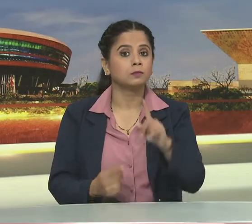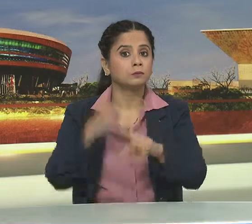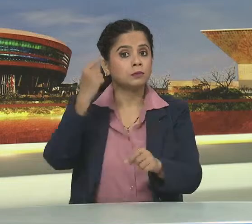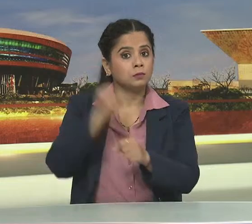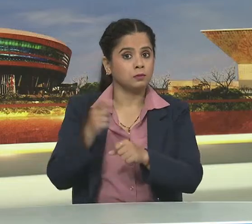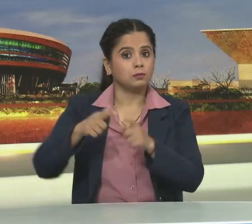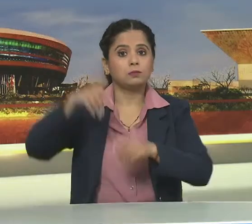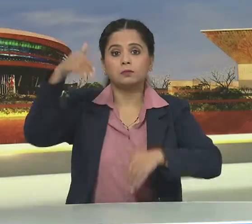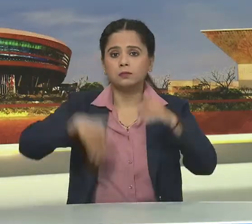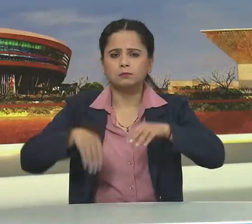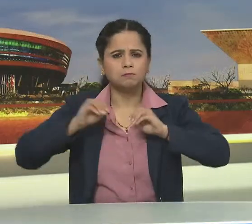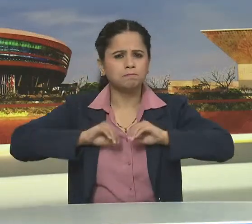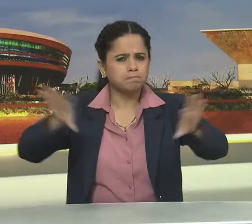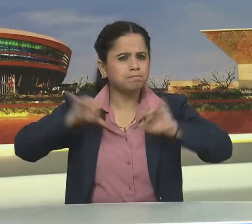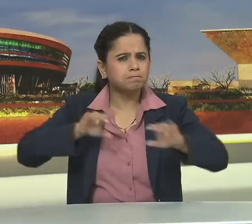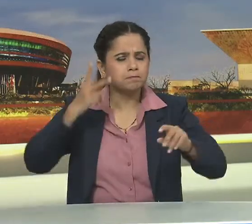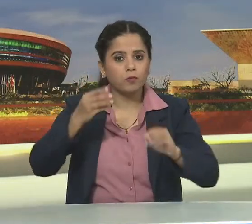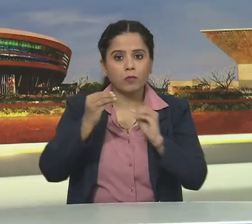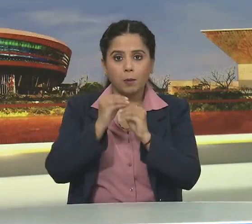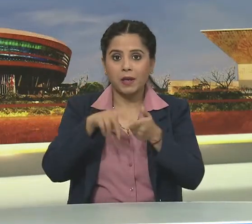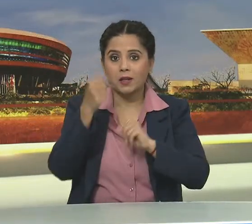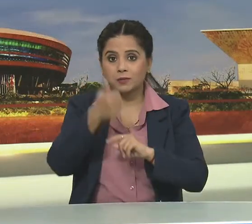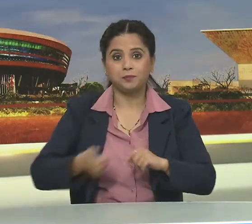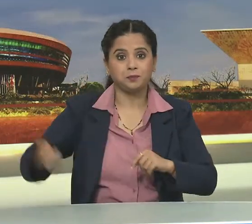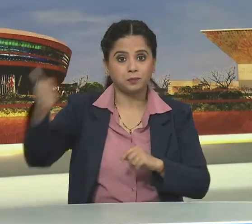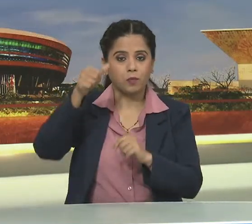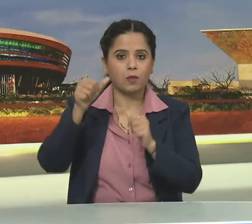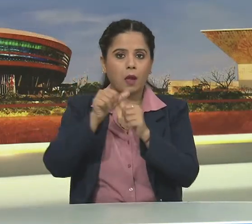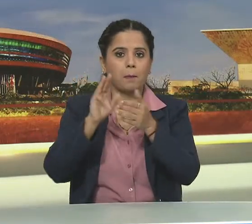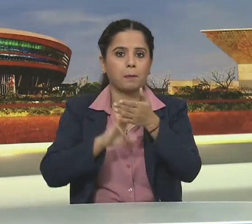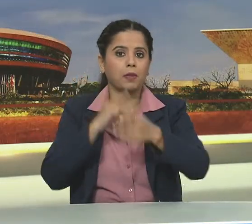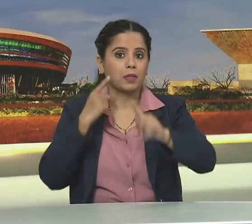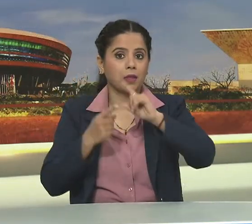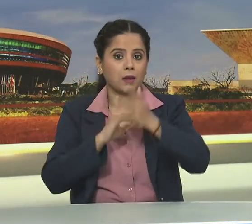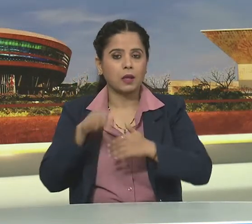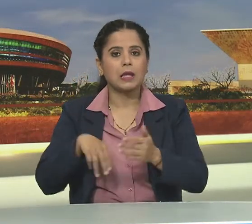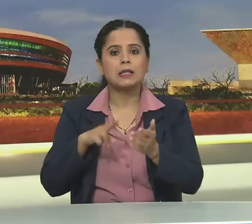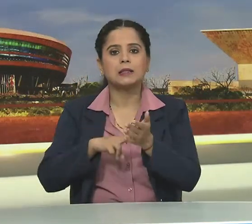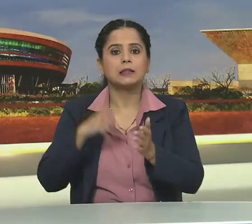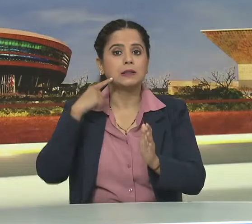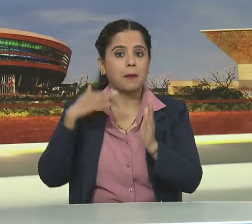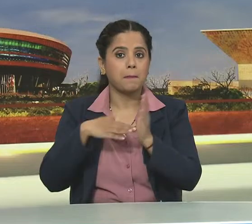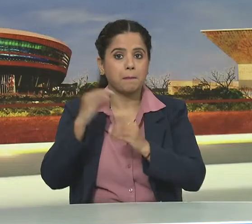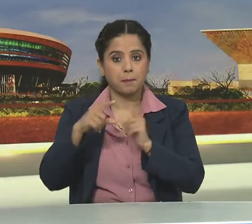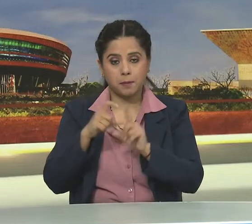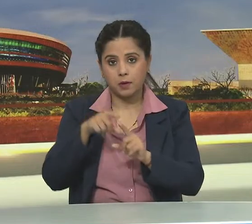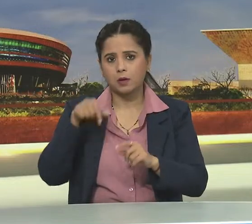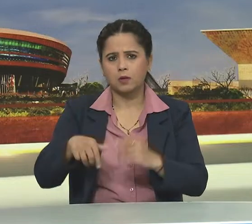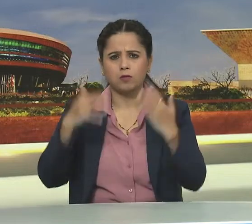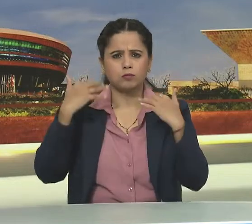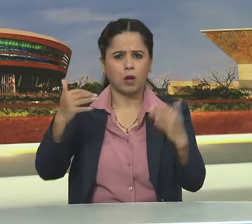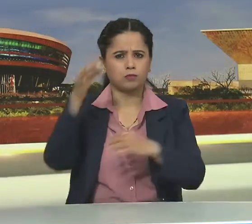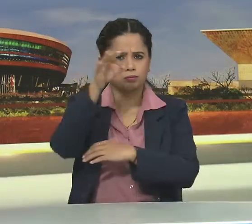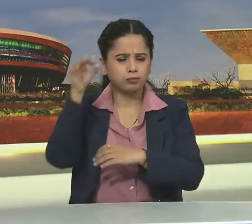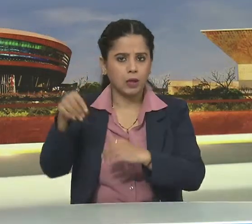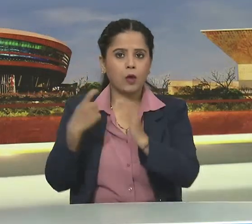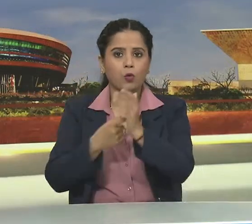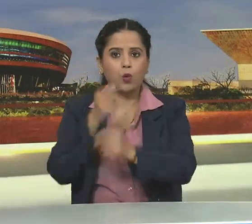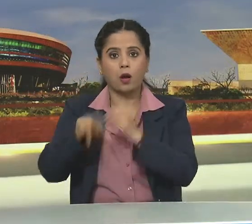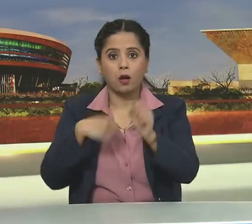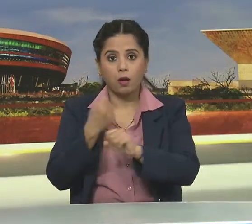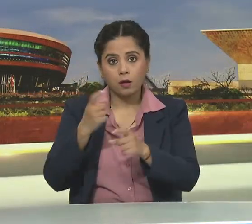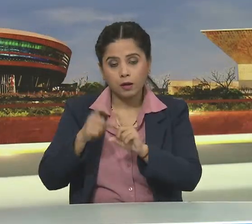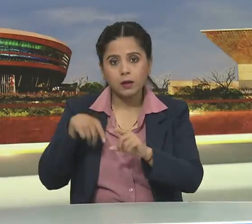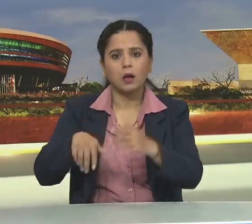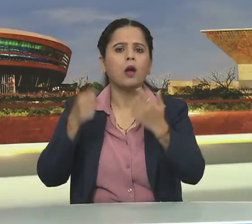तेलंगाना में चुनाव प्रचार चरम पर, भाजपा के वरिष्ठ नेता अमित शाह निजामाबाद में चुनावी रैली और रंगारेड्डी में करेंगे रोड